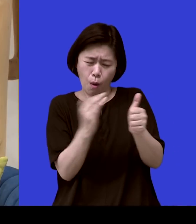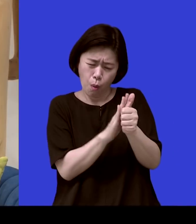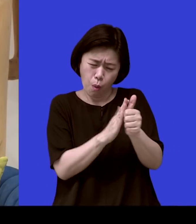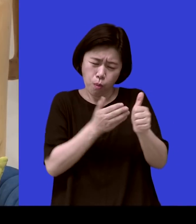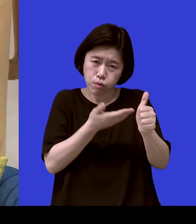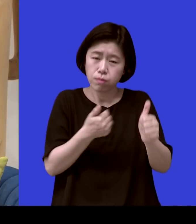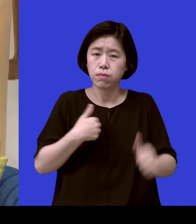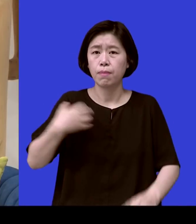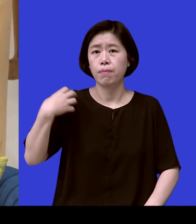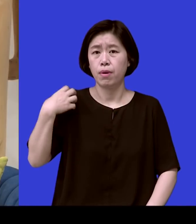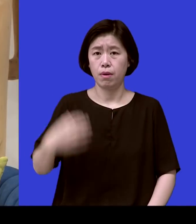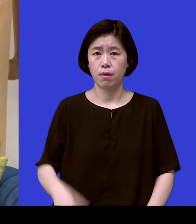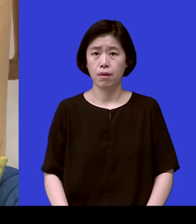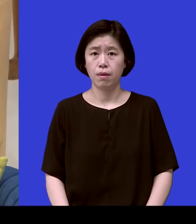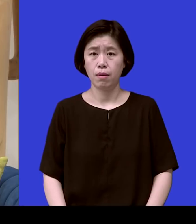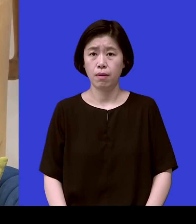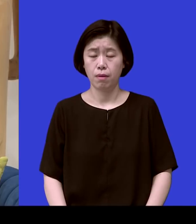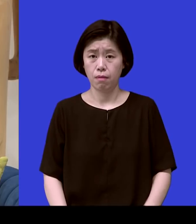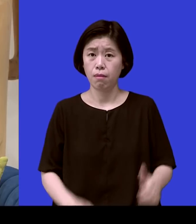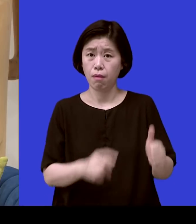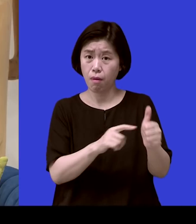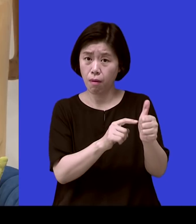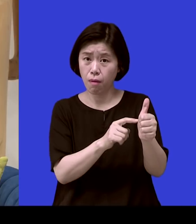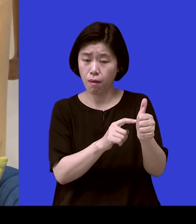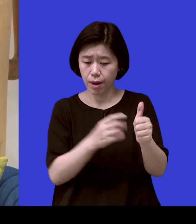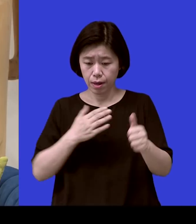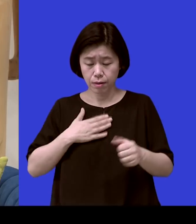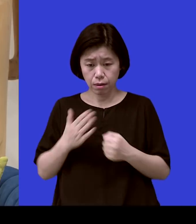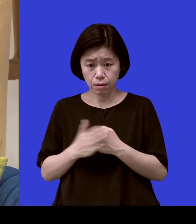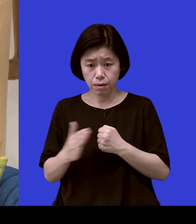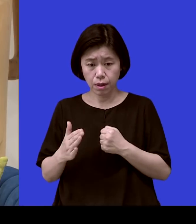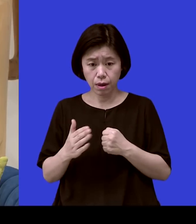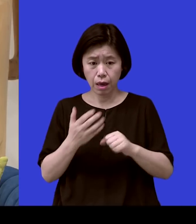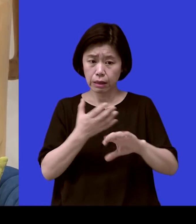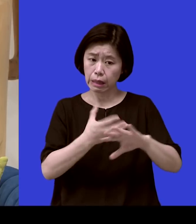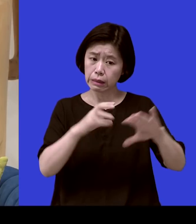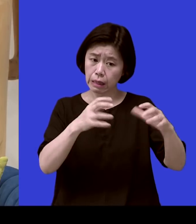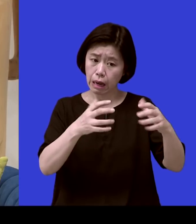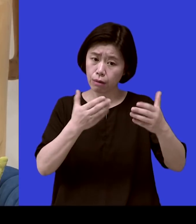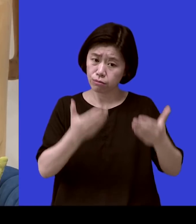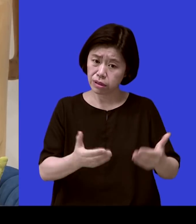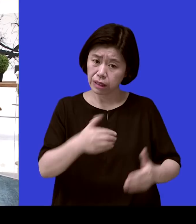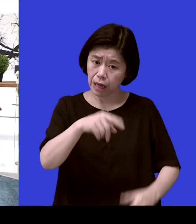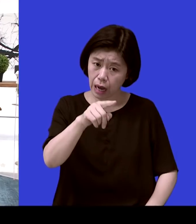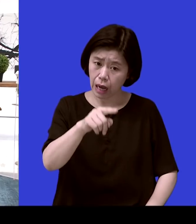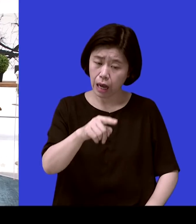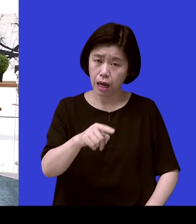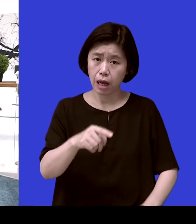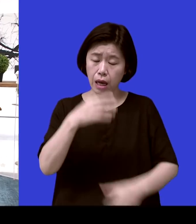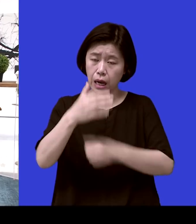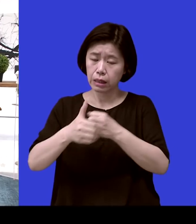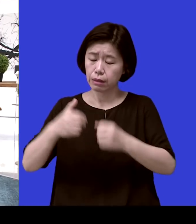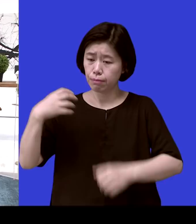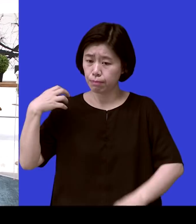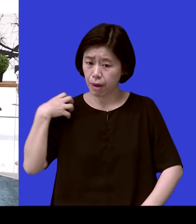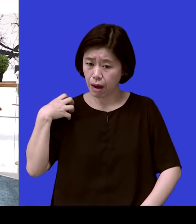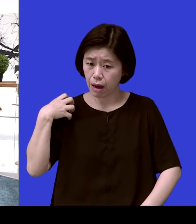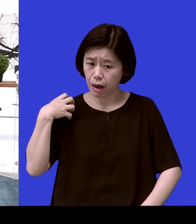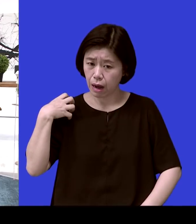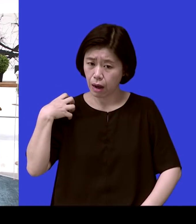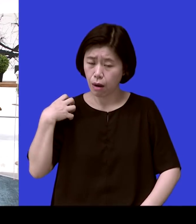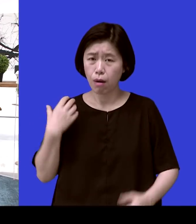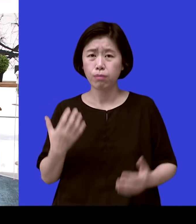강대상을 비우고 어디를 간다고? 그건 말이 안 되지. 그러면서 제가 정말 귀신 형상을